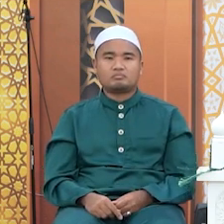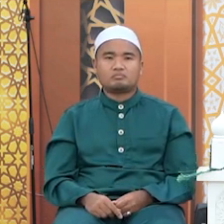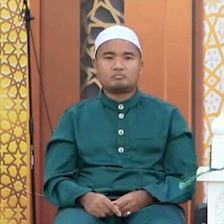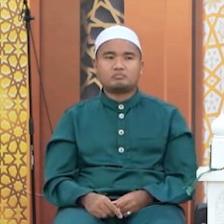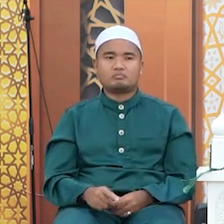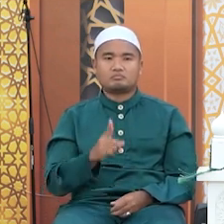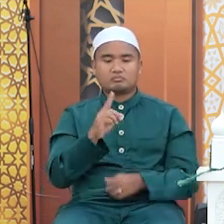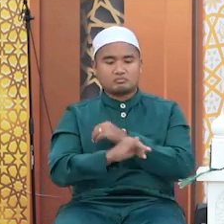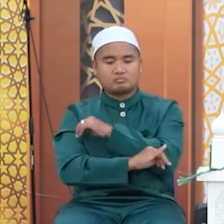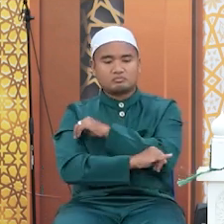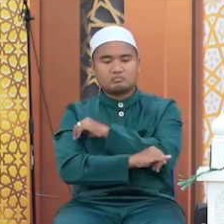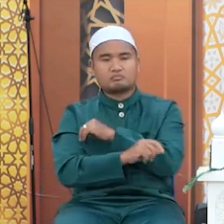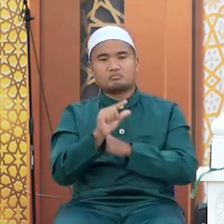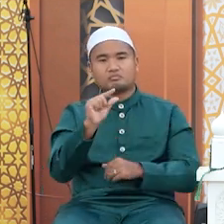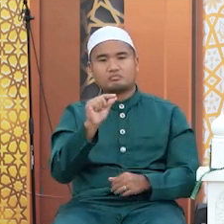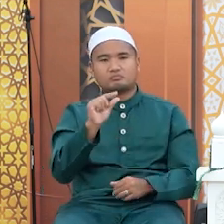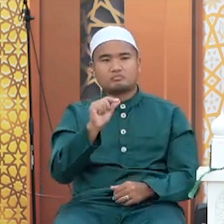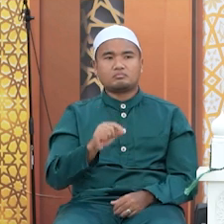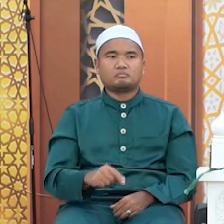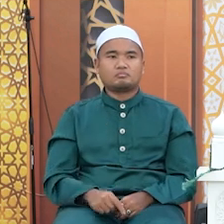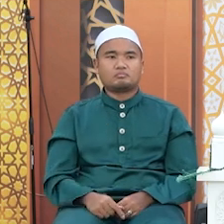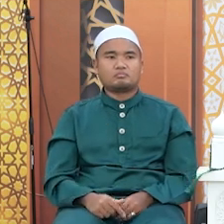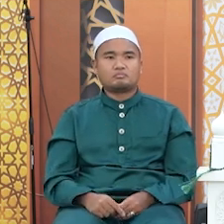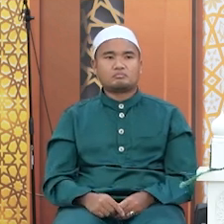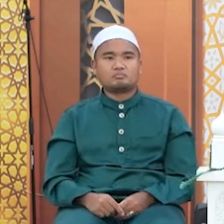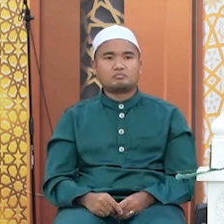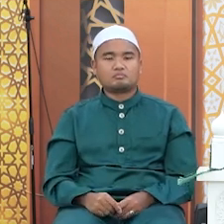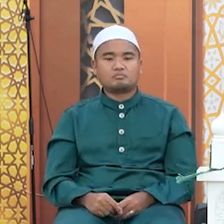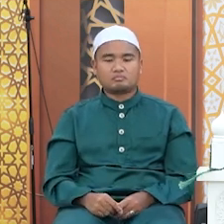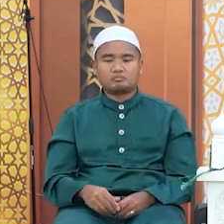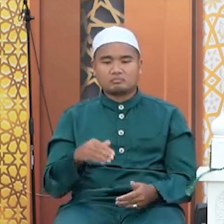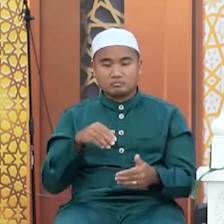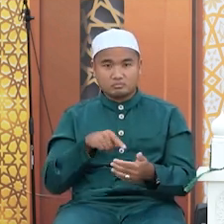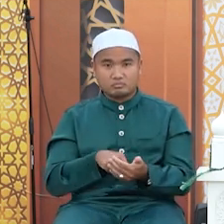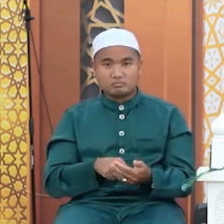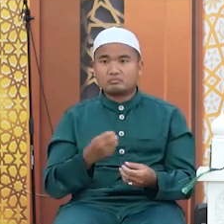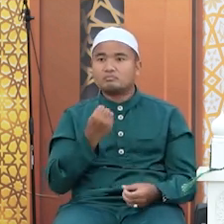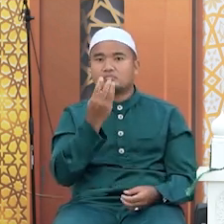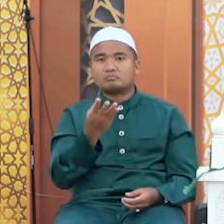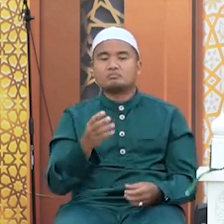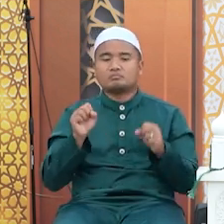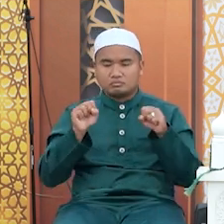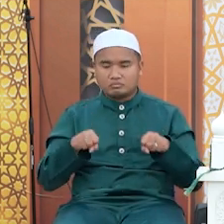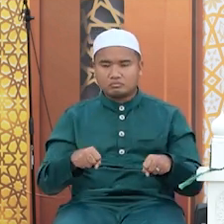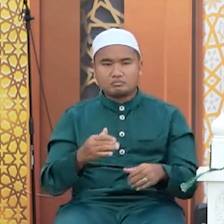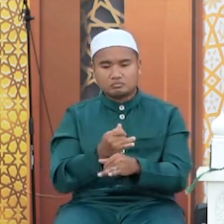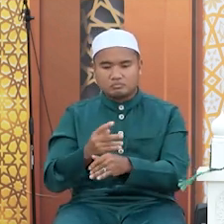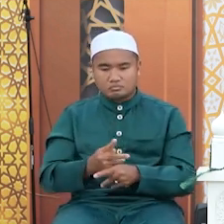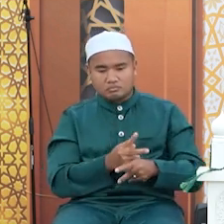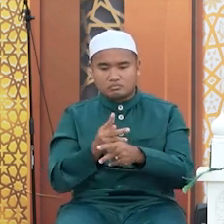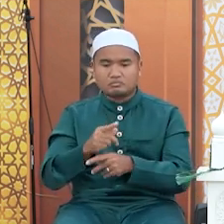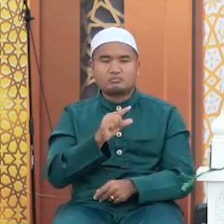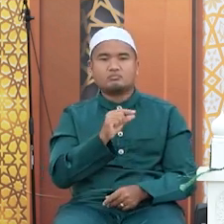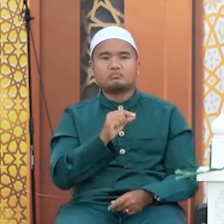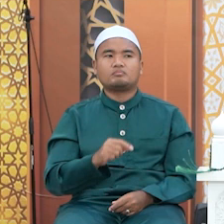Di sini ulama mengambil hukum bila burung tak jadi masalah, tapi syarat beri makan sesuai lah. Dia buat main. Satu hari Nabi lalu kot dia, tengok